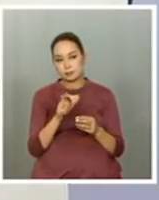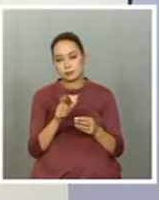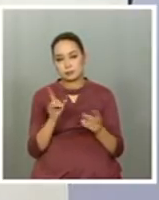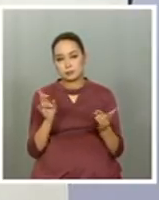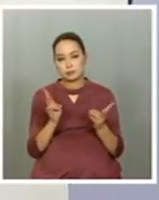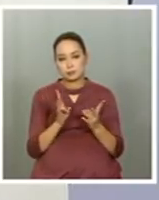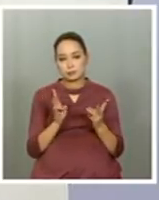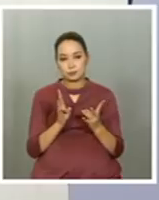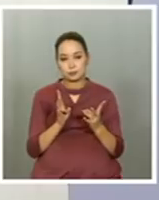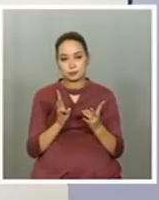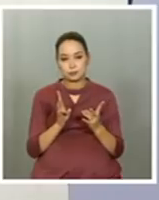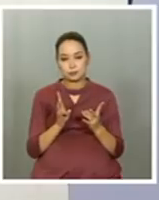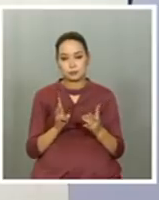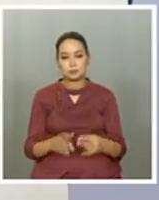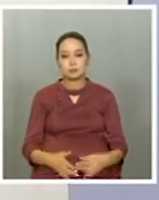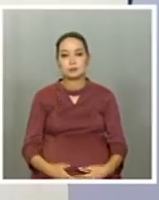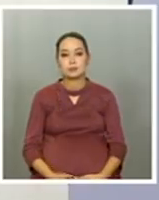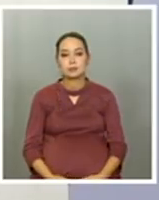Алдымен